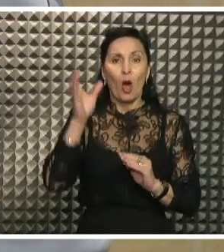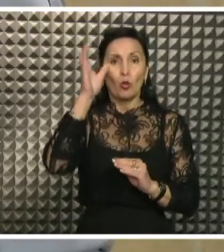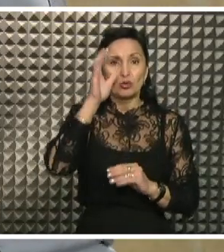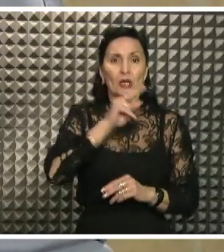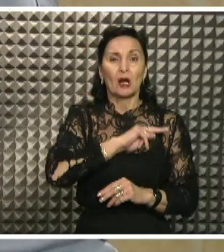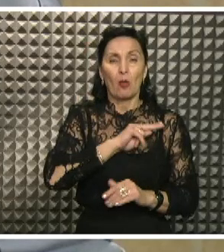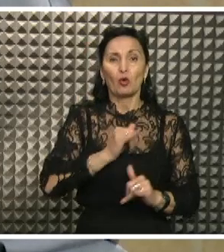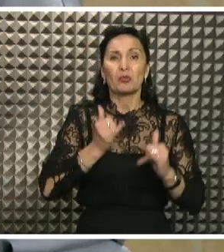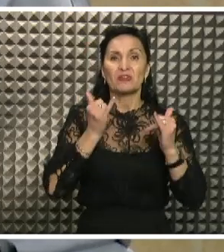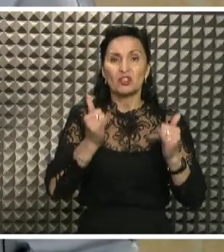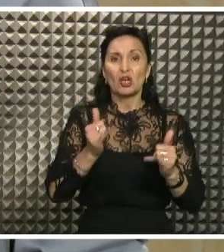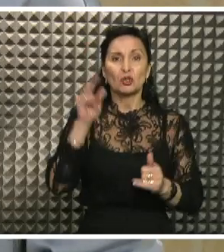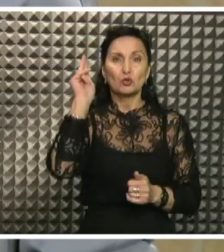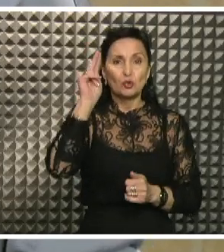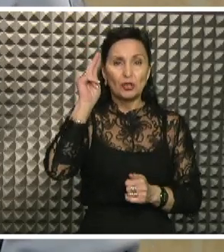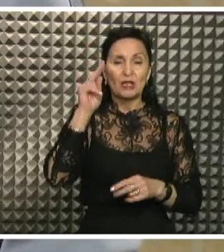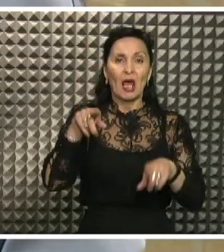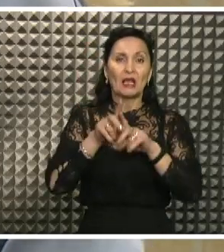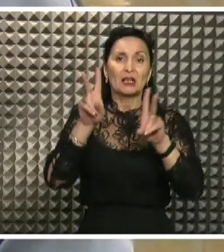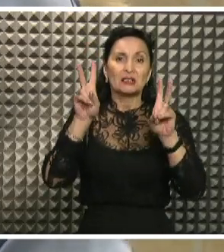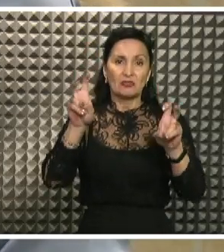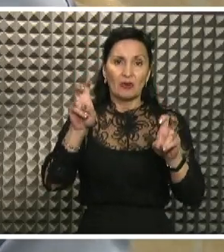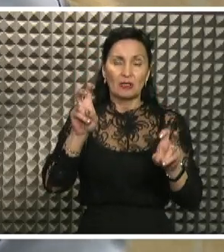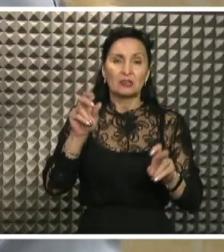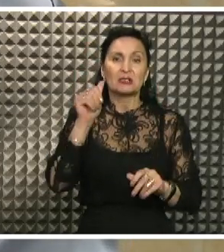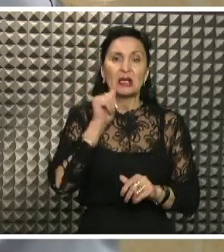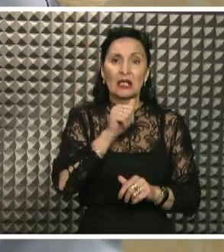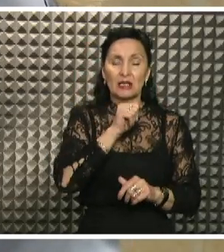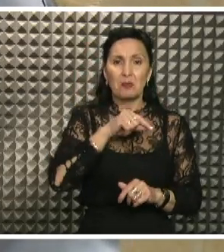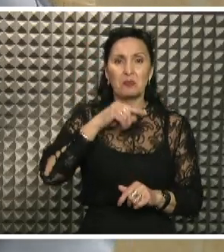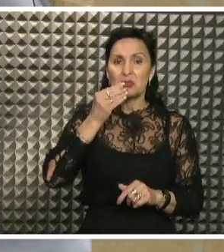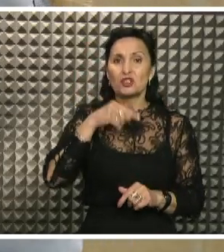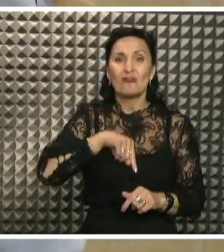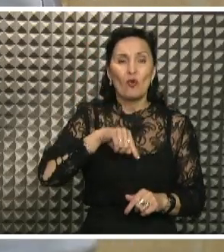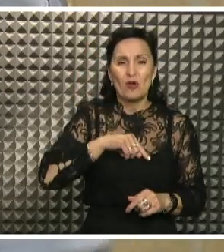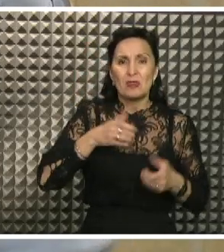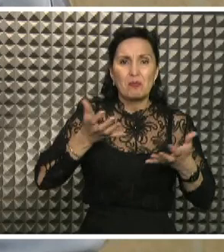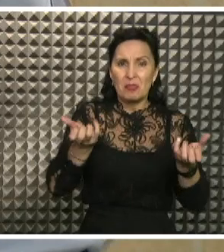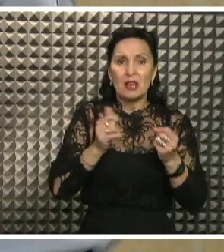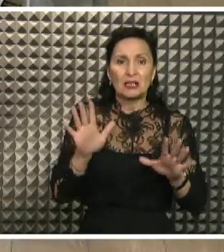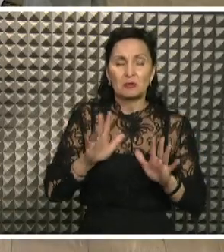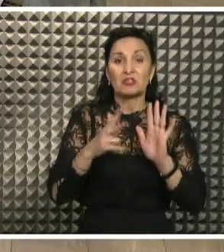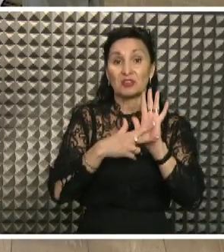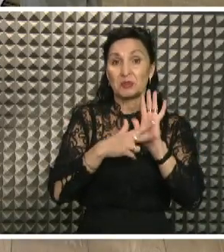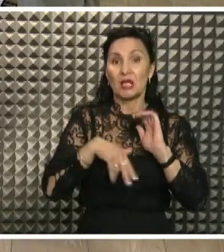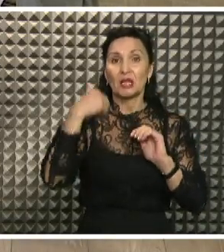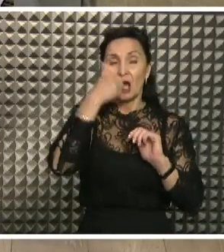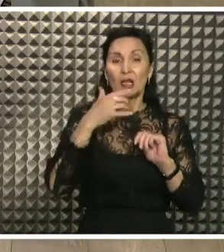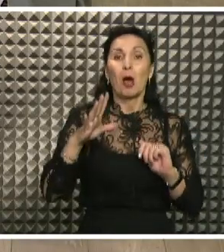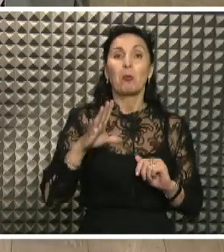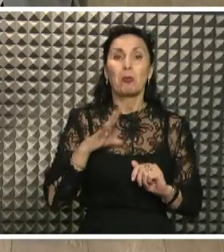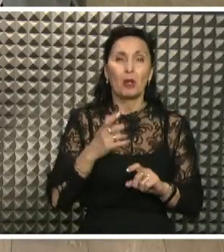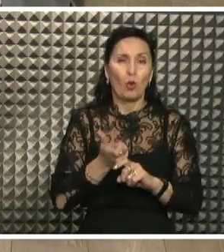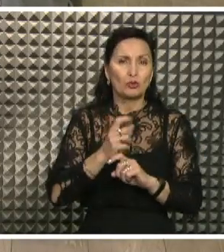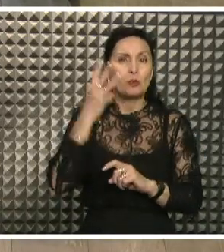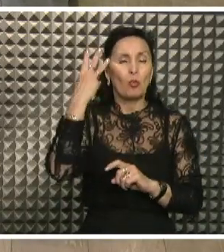работ посвящается изучению так называемой скрытой пищевой непереносимости. В 80-х годах было